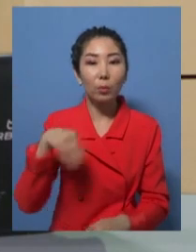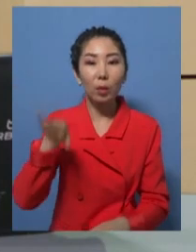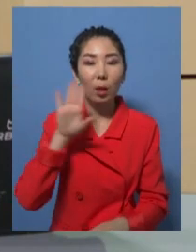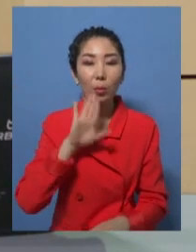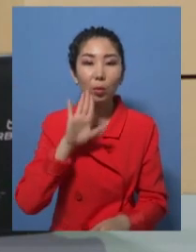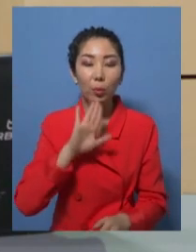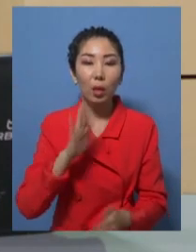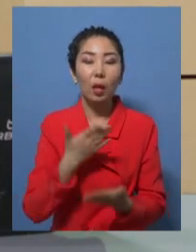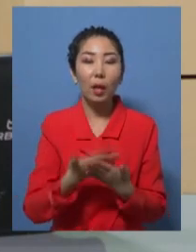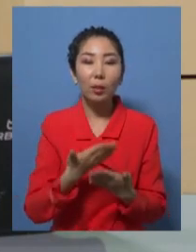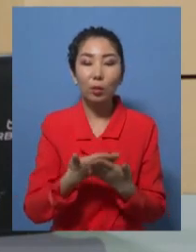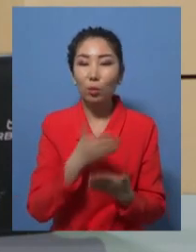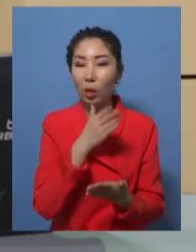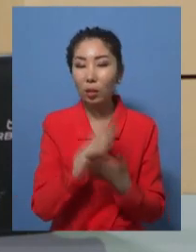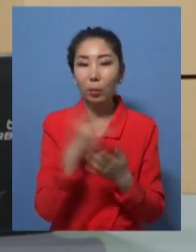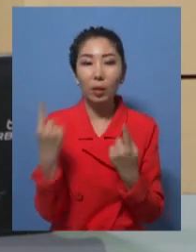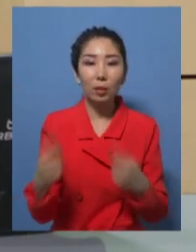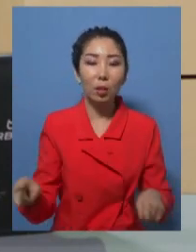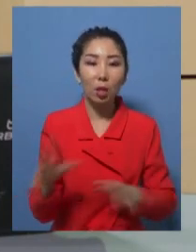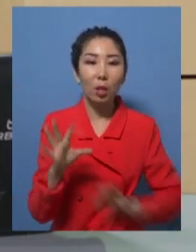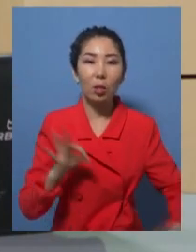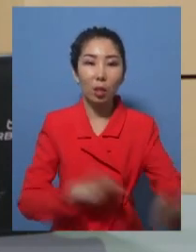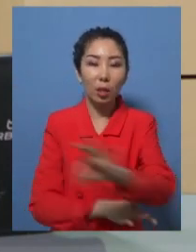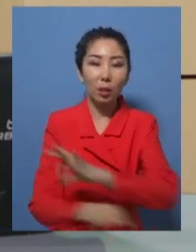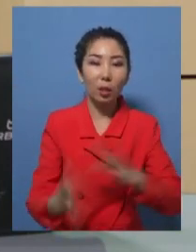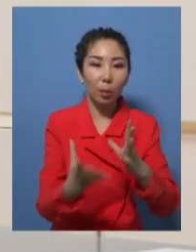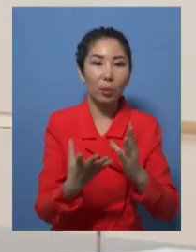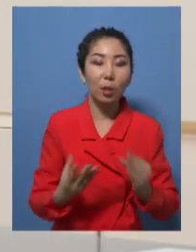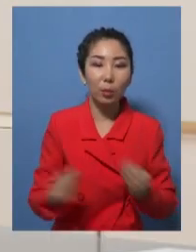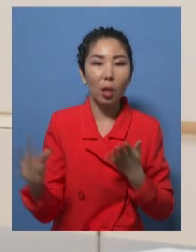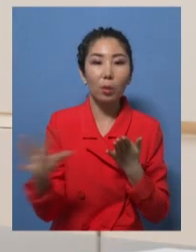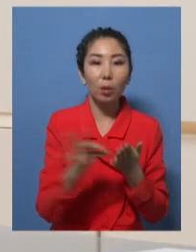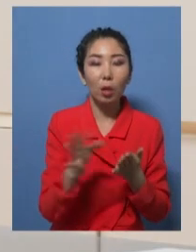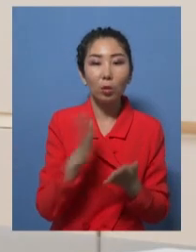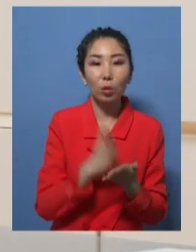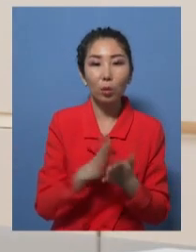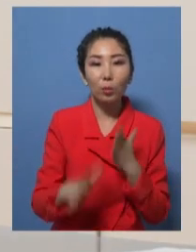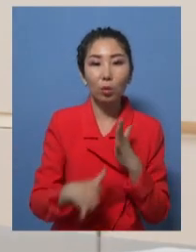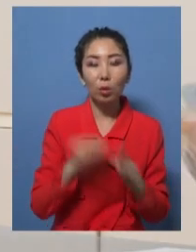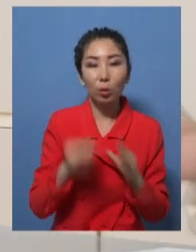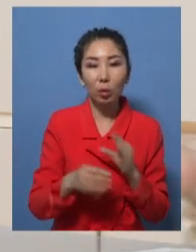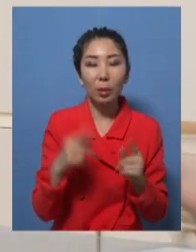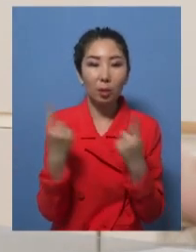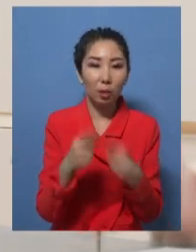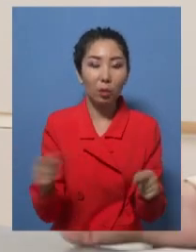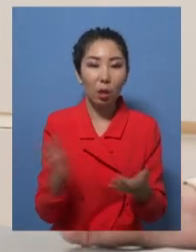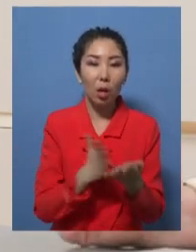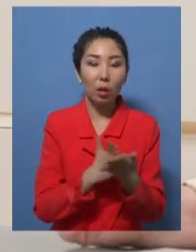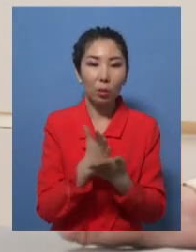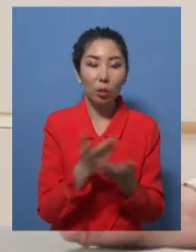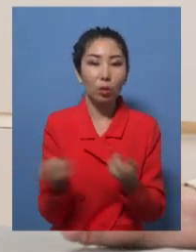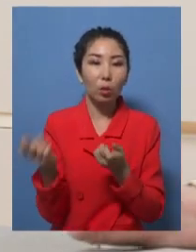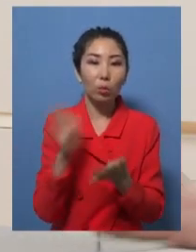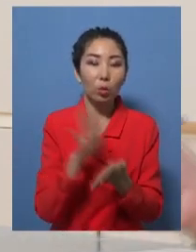қамтып отырған мекеме қазір өзге де шараларды қабылдай алатын болды. Яғни құдықтарын қазып беру, өзге де қызмет түрлерін көрсете алады.